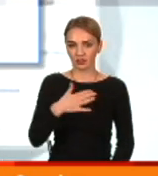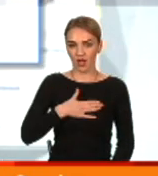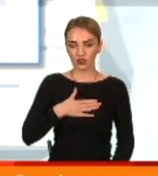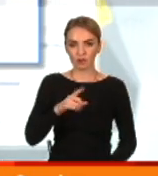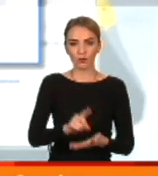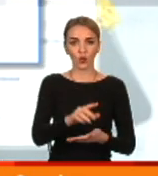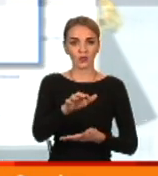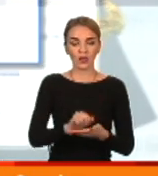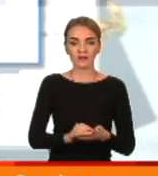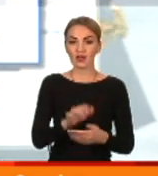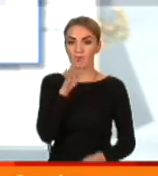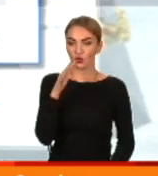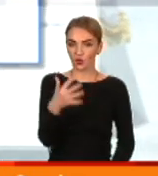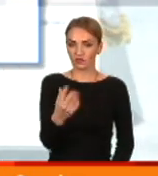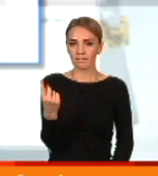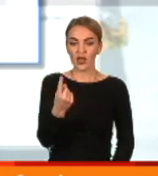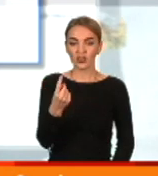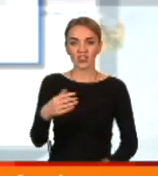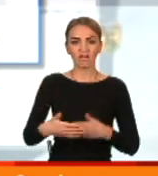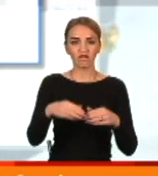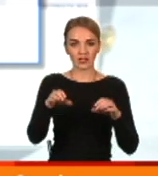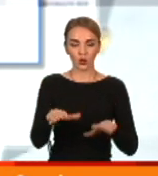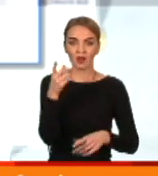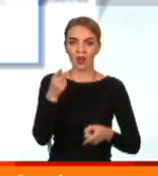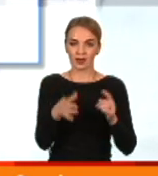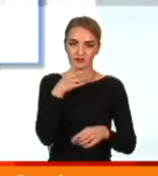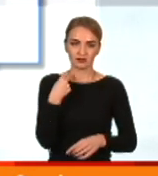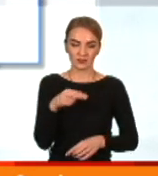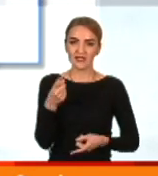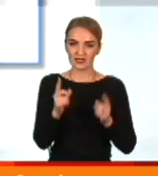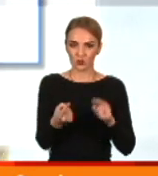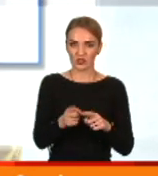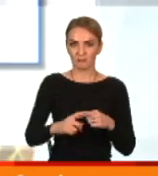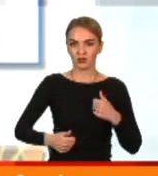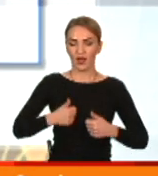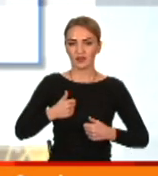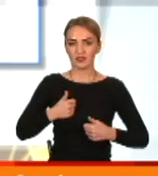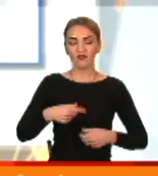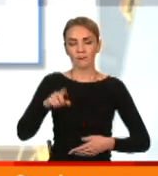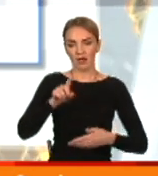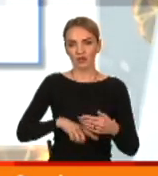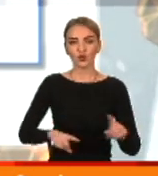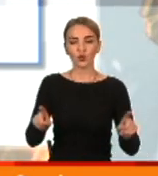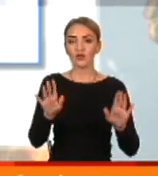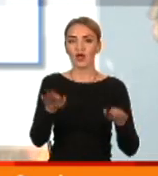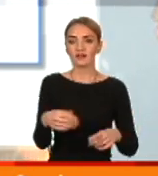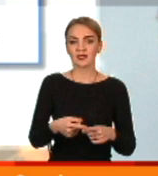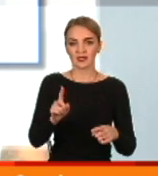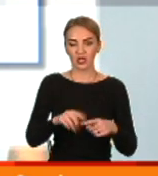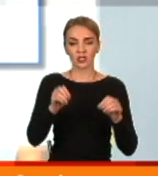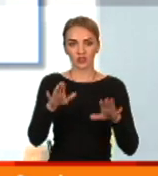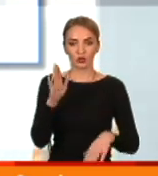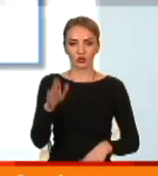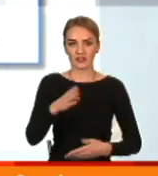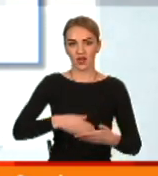наших податків. За 5 років перший вирок з реальним терміном. Ви дійсно цим пишаєтесь? Впевнений, що навіть і це рішення